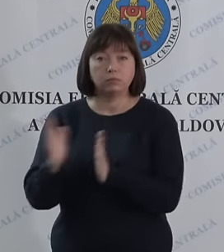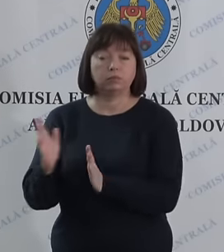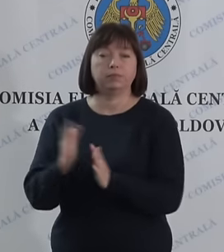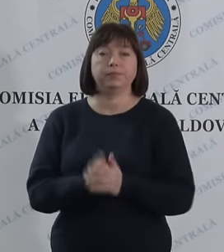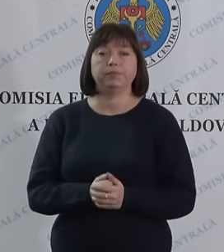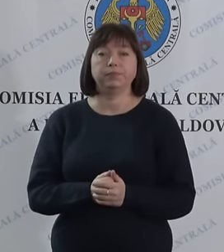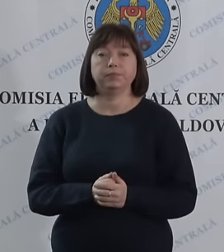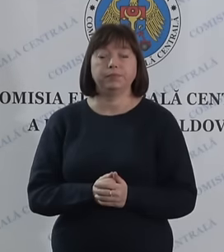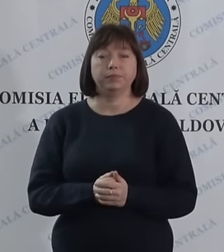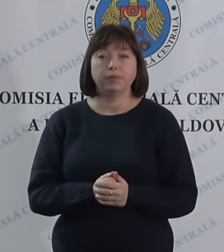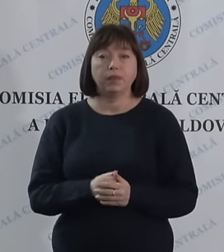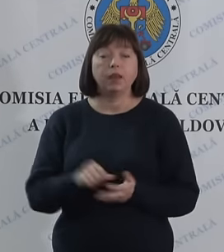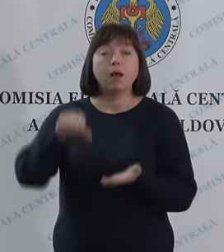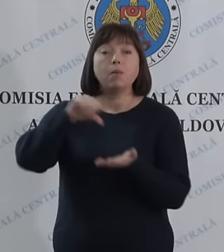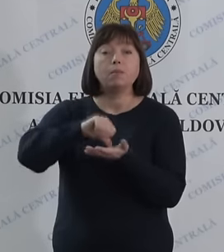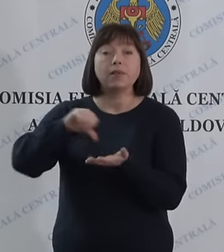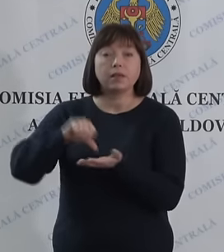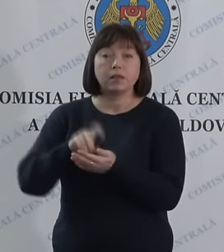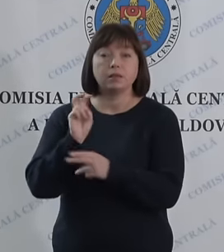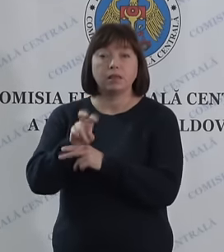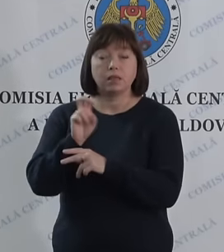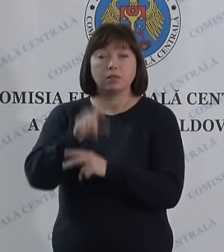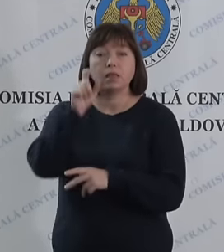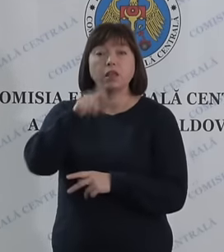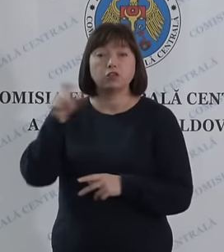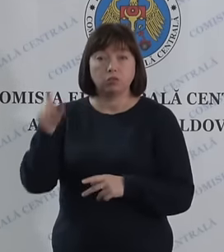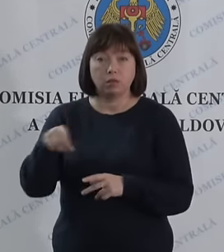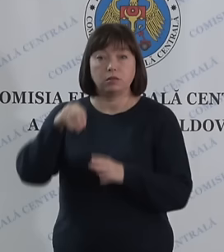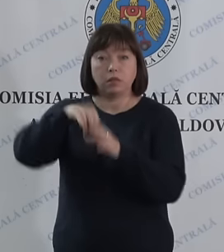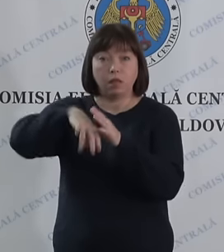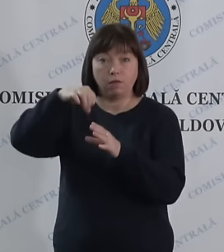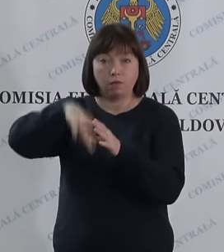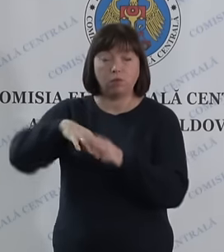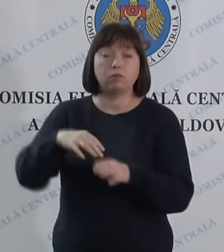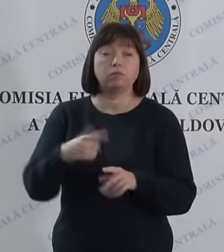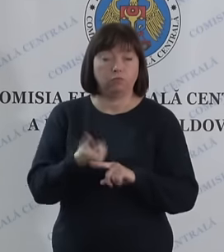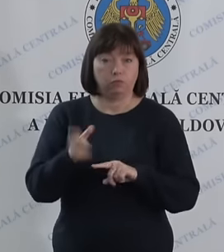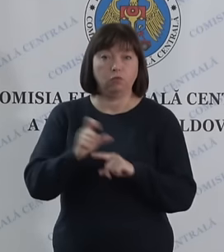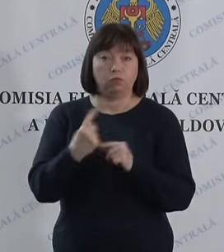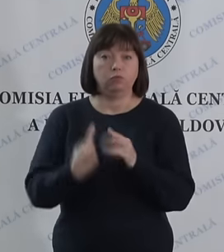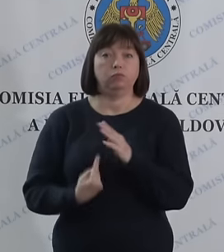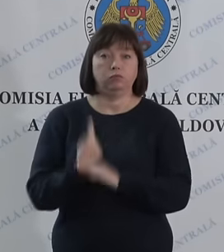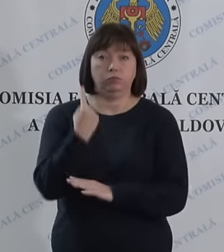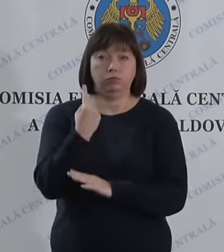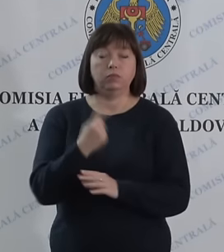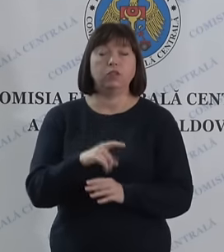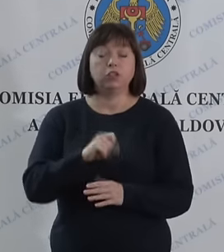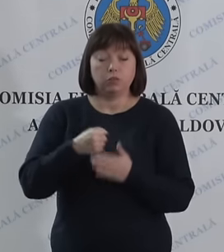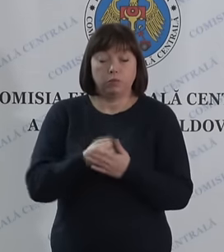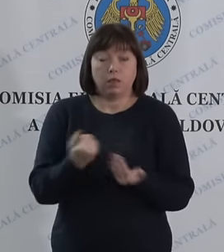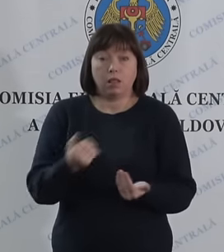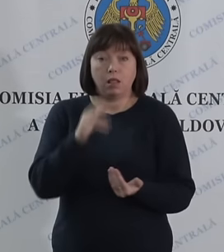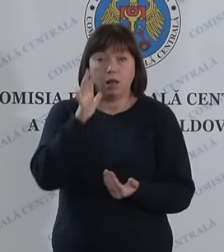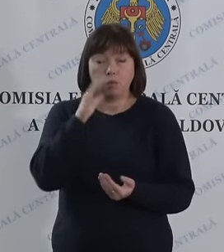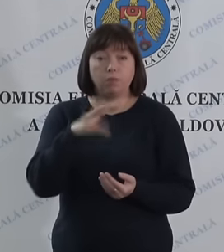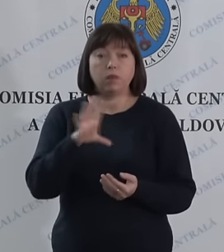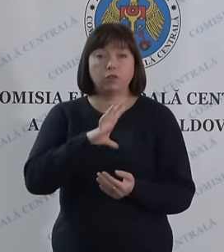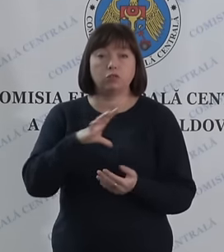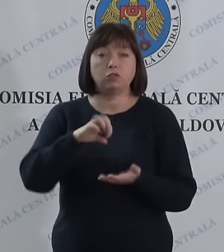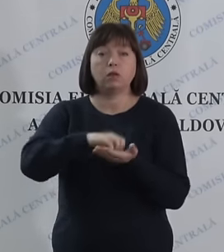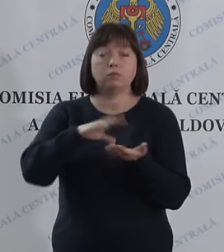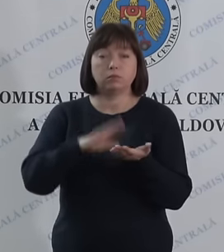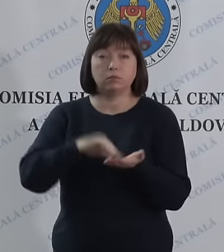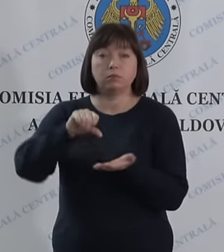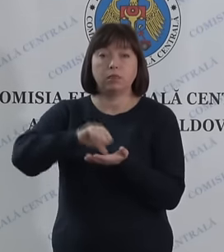organizat. Prezența cetățenilor la urne este una semnificativă, iar până la moment am înregistrat